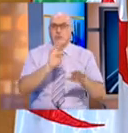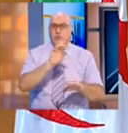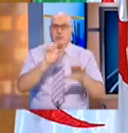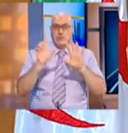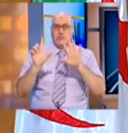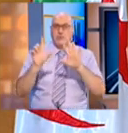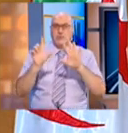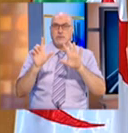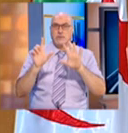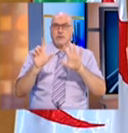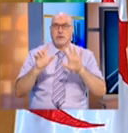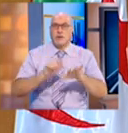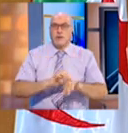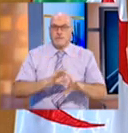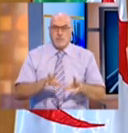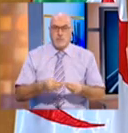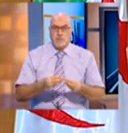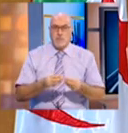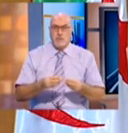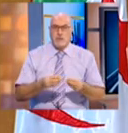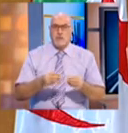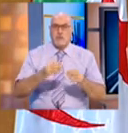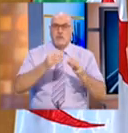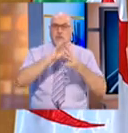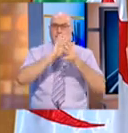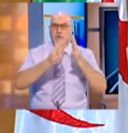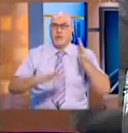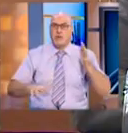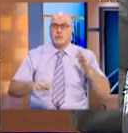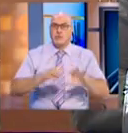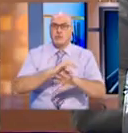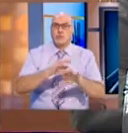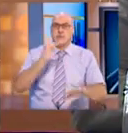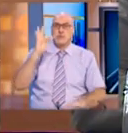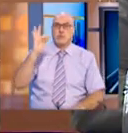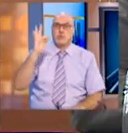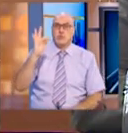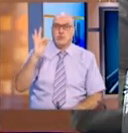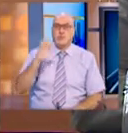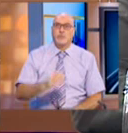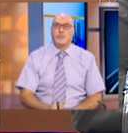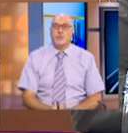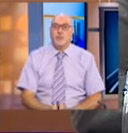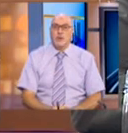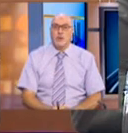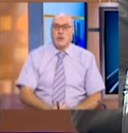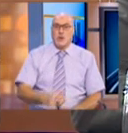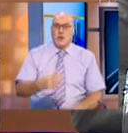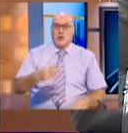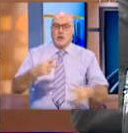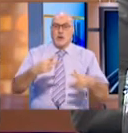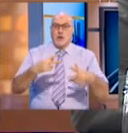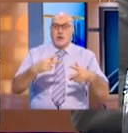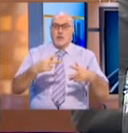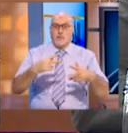20 جانفي 1947، من عائلة تنحدر من قرية بوعدنان بولاية تيزي وزو، حاصل على شهادة ليسانس